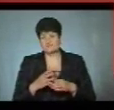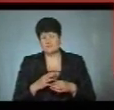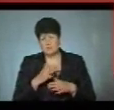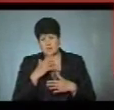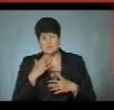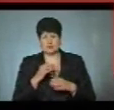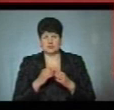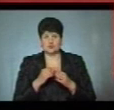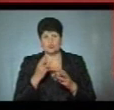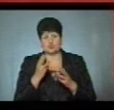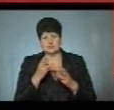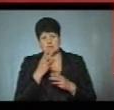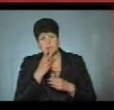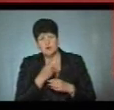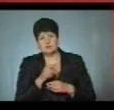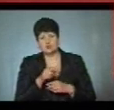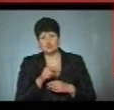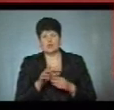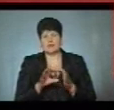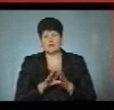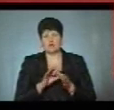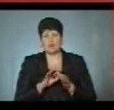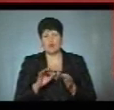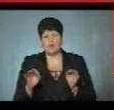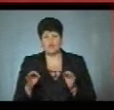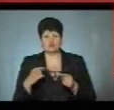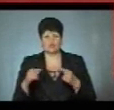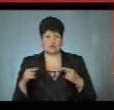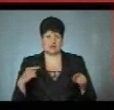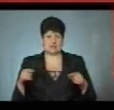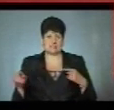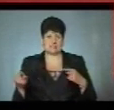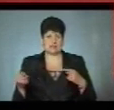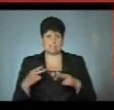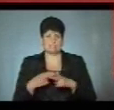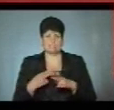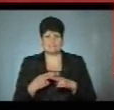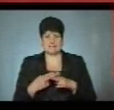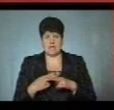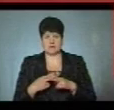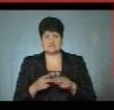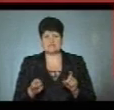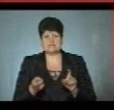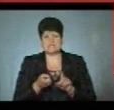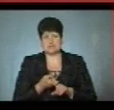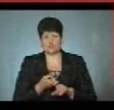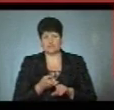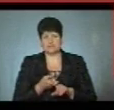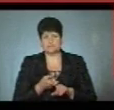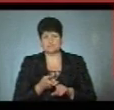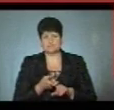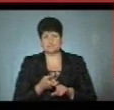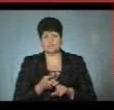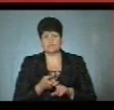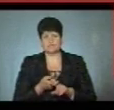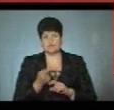часто пожежники бачили, що цю ж саму електропроводку різних металів з'єднували